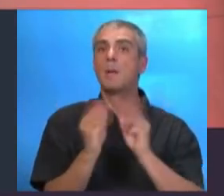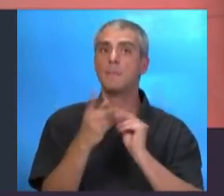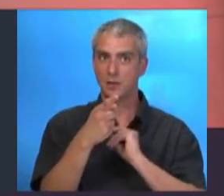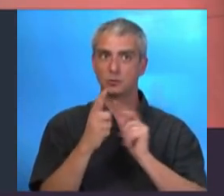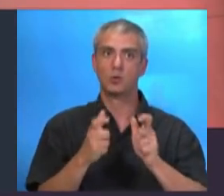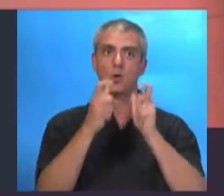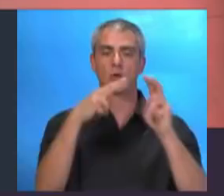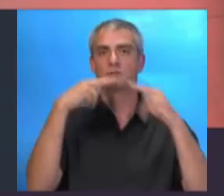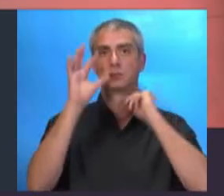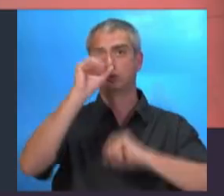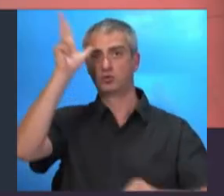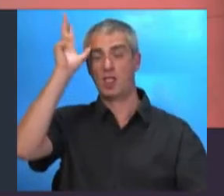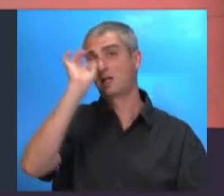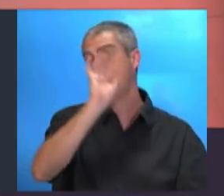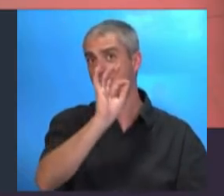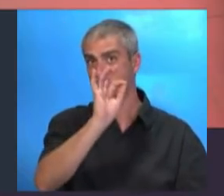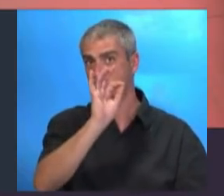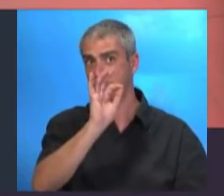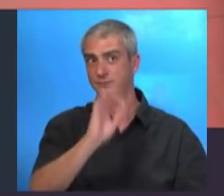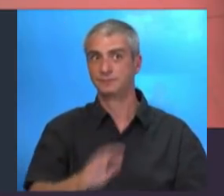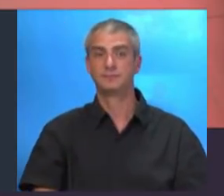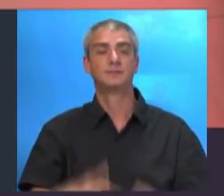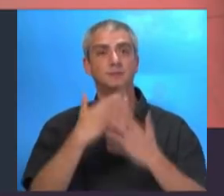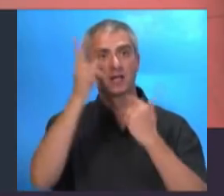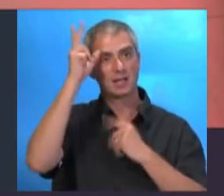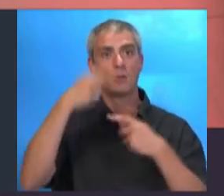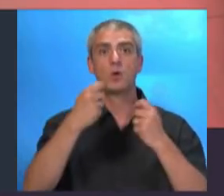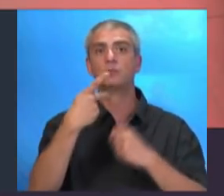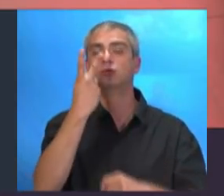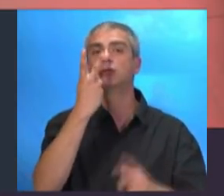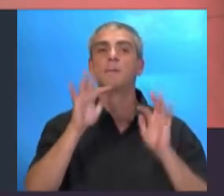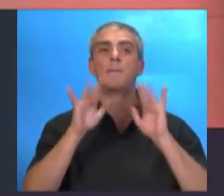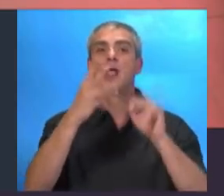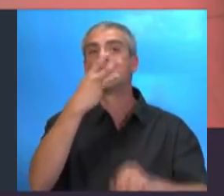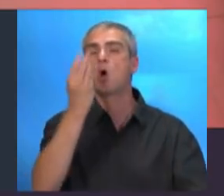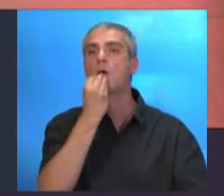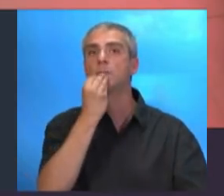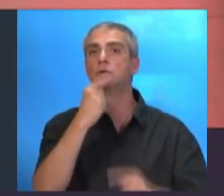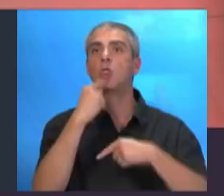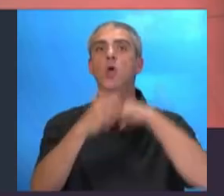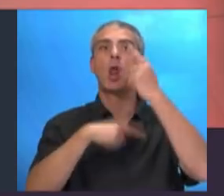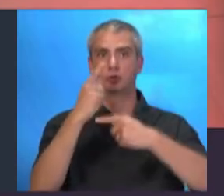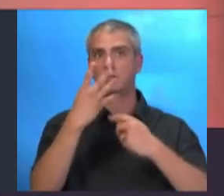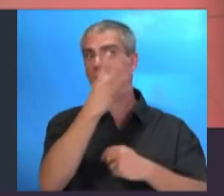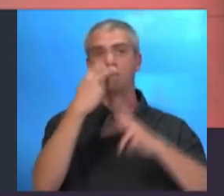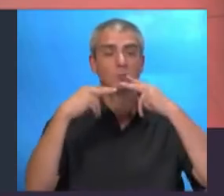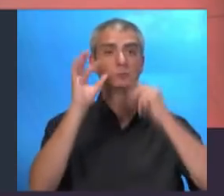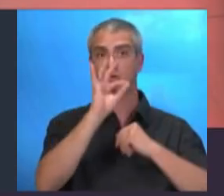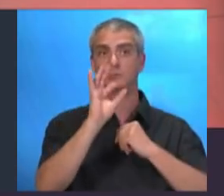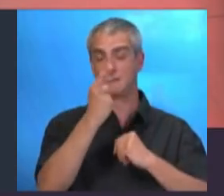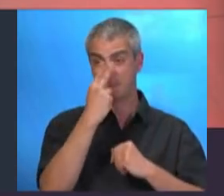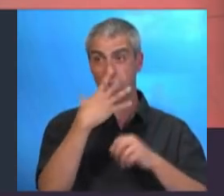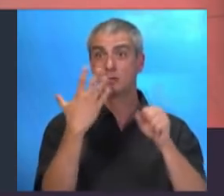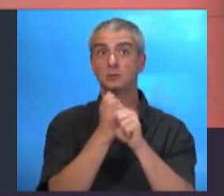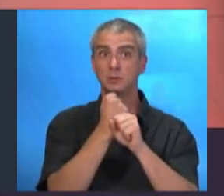שתוגש במסעדות של איקאה. מסתבר שאיקאה מוכרים למעלה משני מיליארד יורו של מזון בשנה, ב-400 המסעדות שלהם, ופיילוט הזה